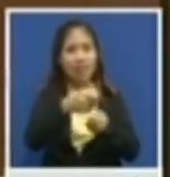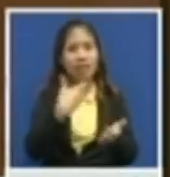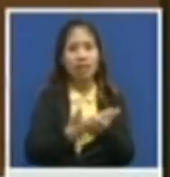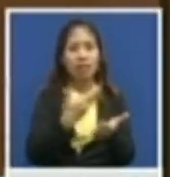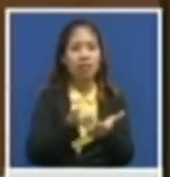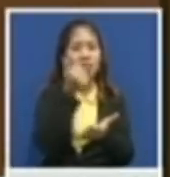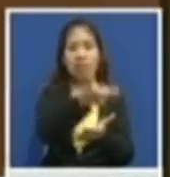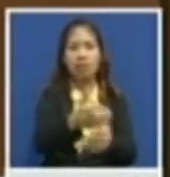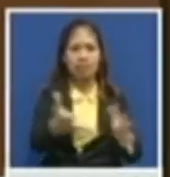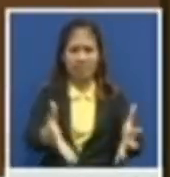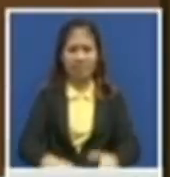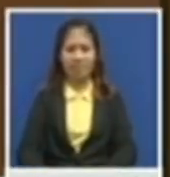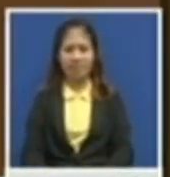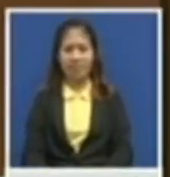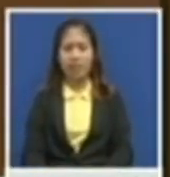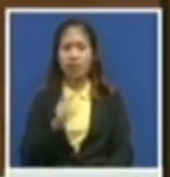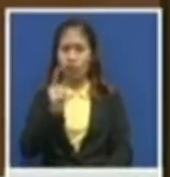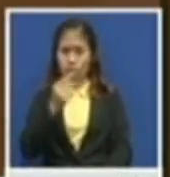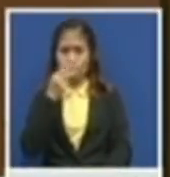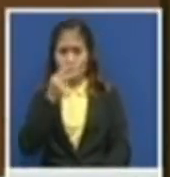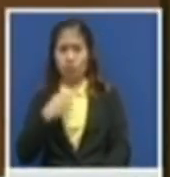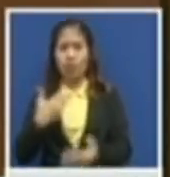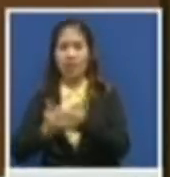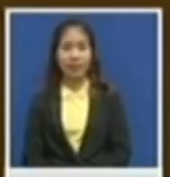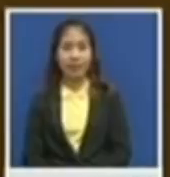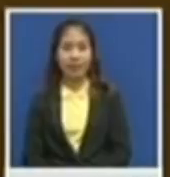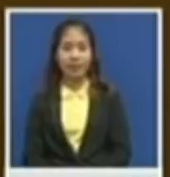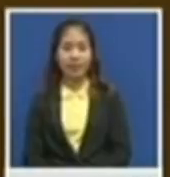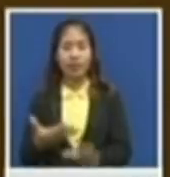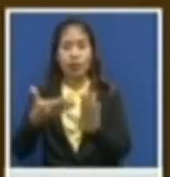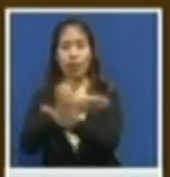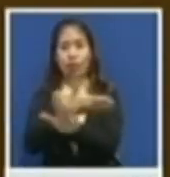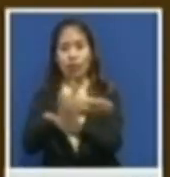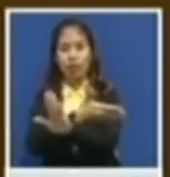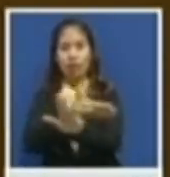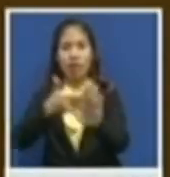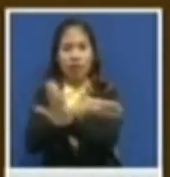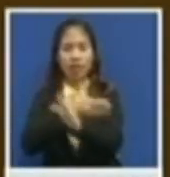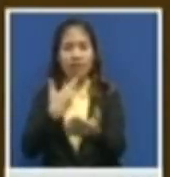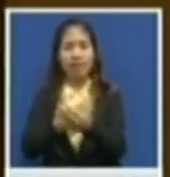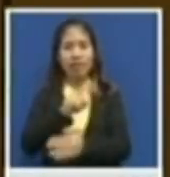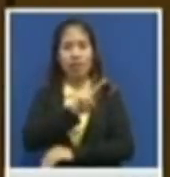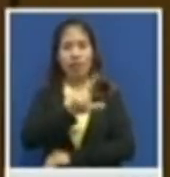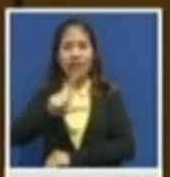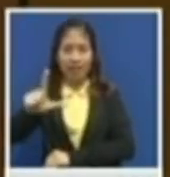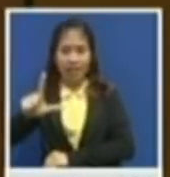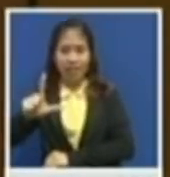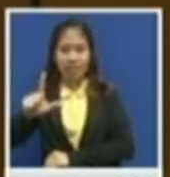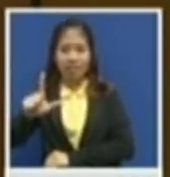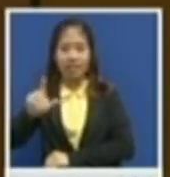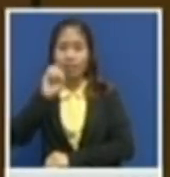เกษตรกรท่านต้องดูว่ารายได้ประเทศมาอย่างเงี้ยก่อนหน้านี้นะ ไอ้2ล้านล้านที่ว่าเนี่ยนะครับท่านประธาน